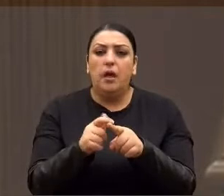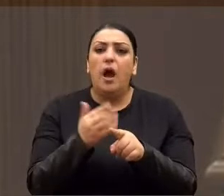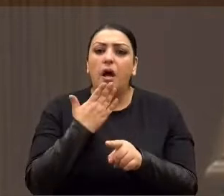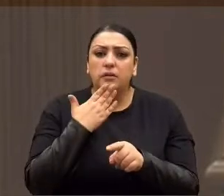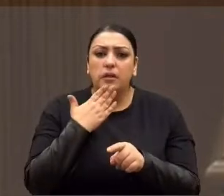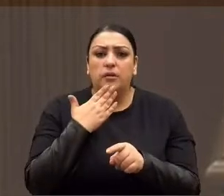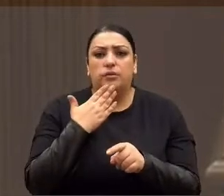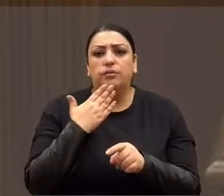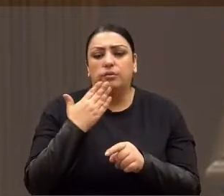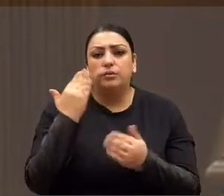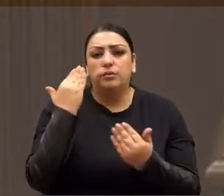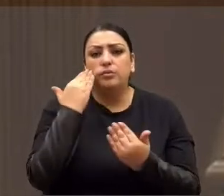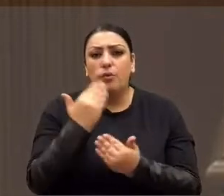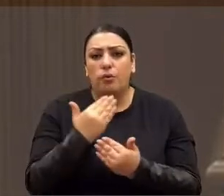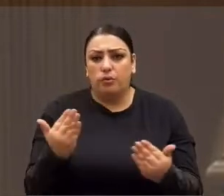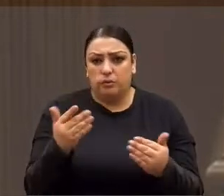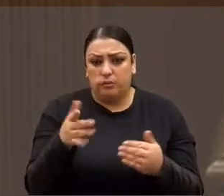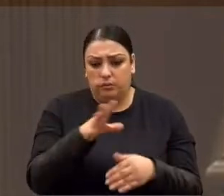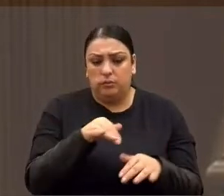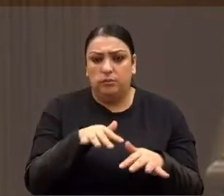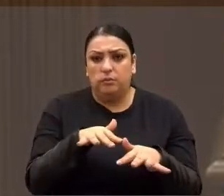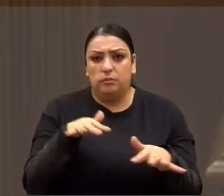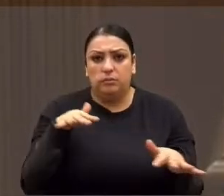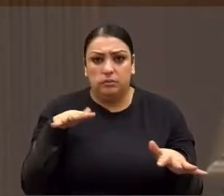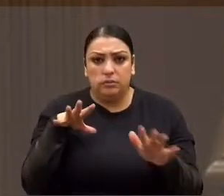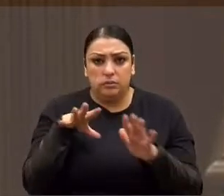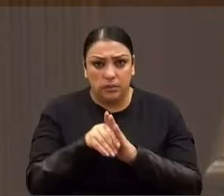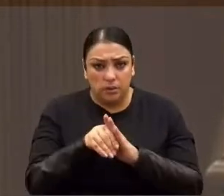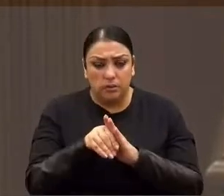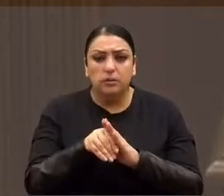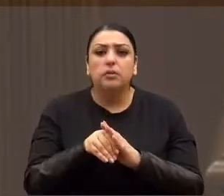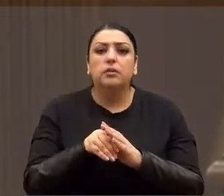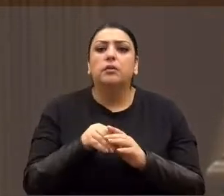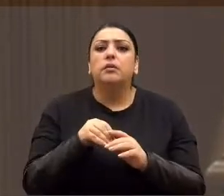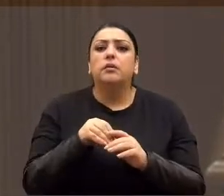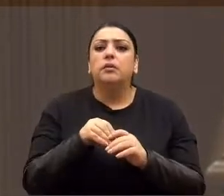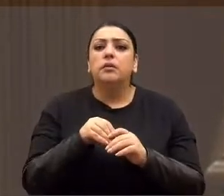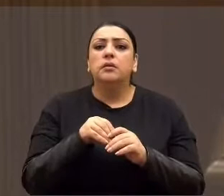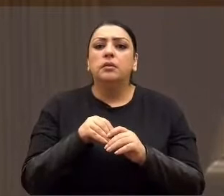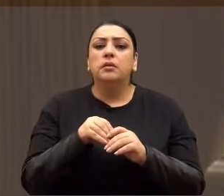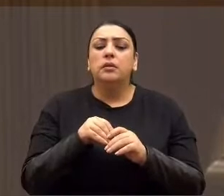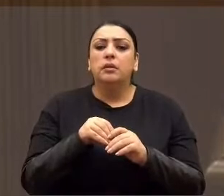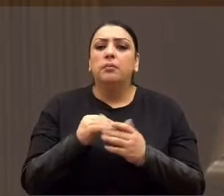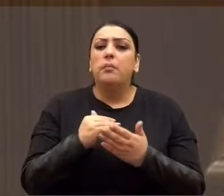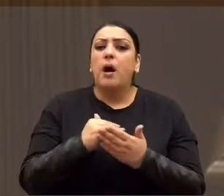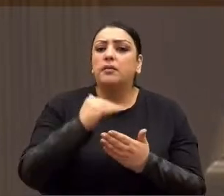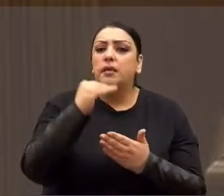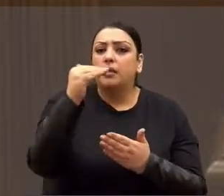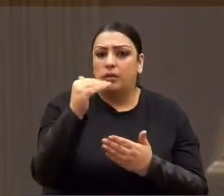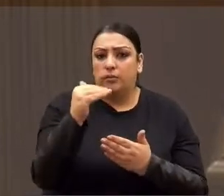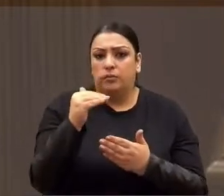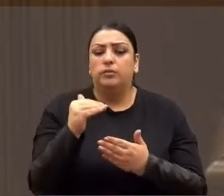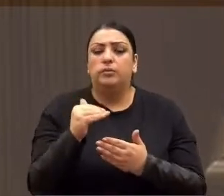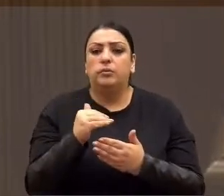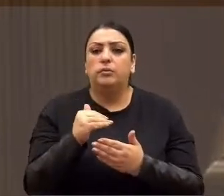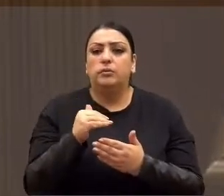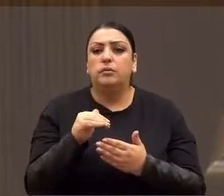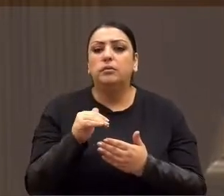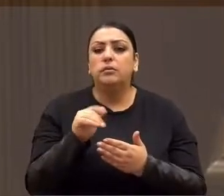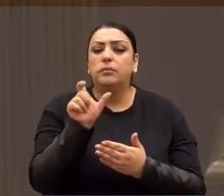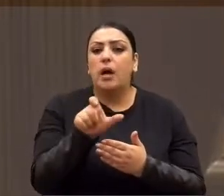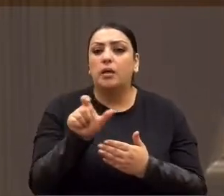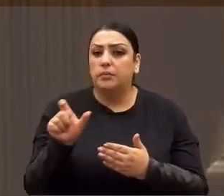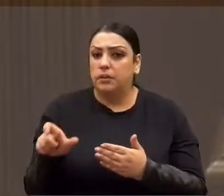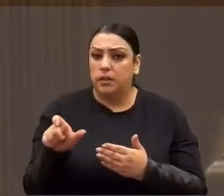ժողովի երկրի իշխանության բարձրագույն մարմնի ամբիոնից լսում են բոլորը, և